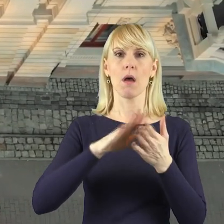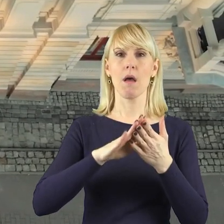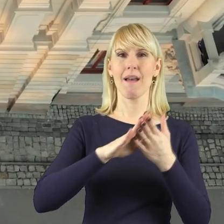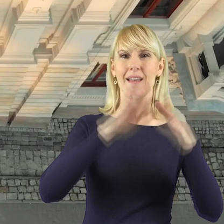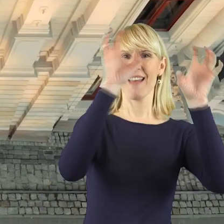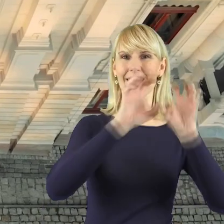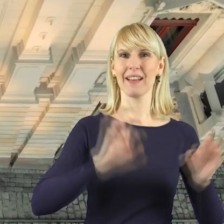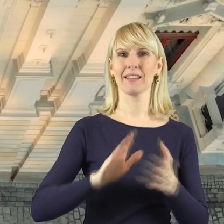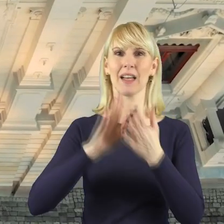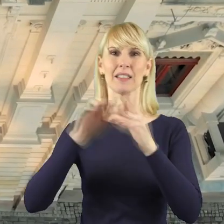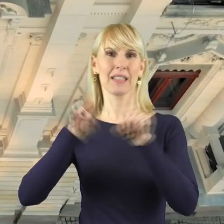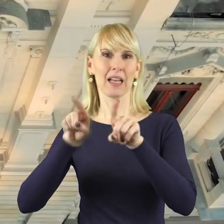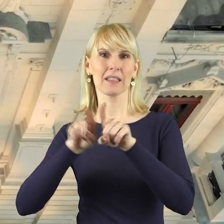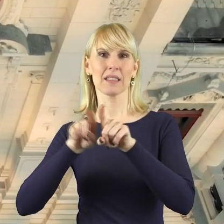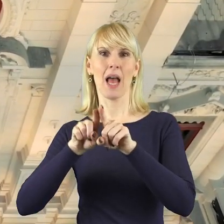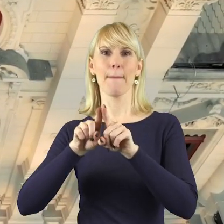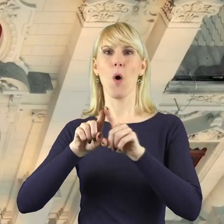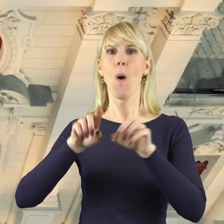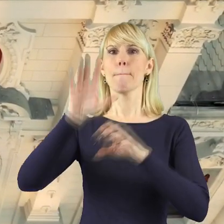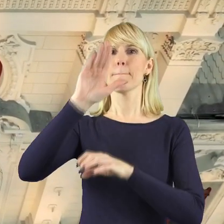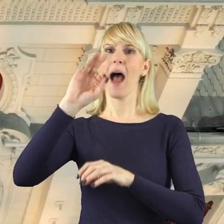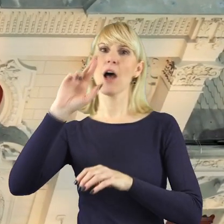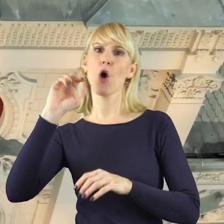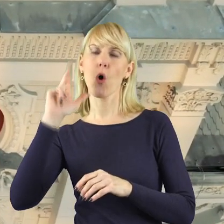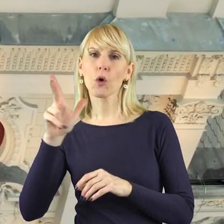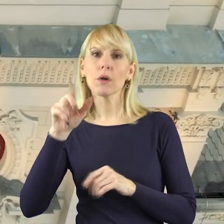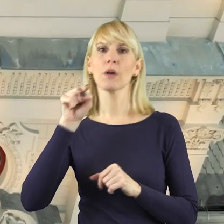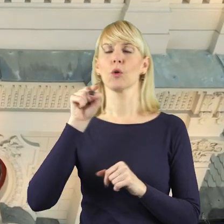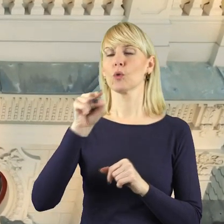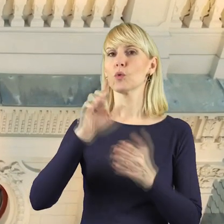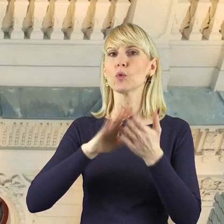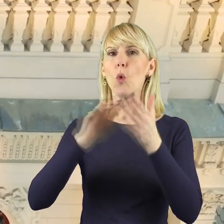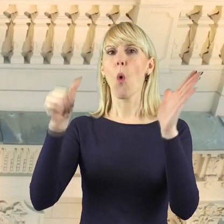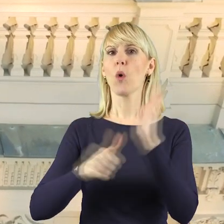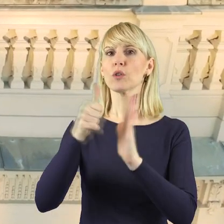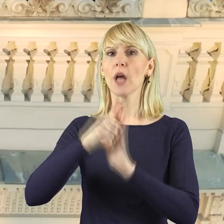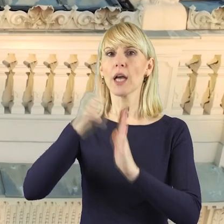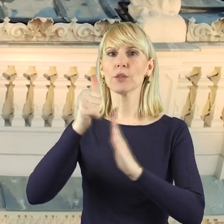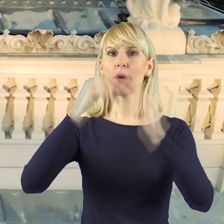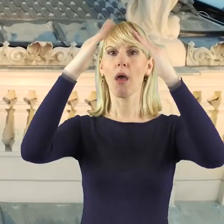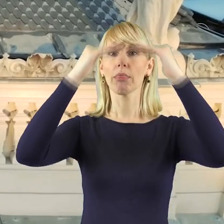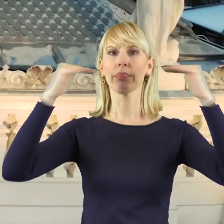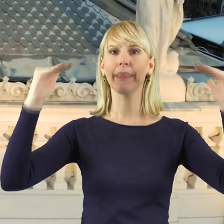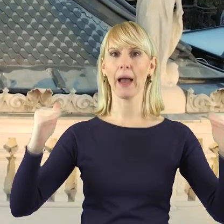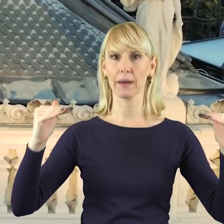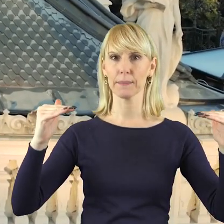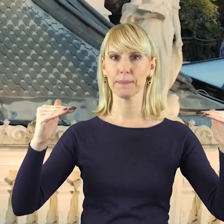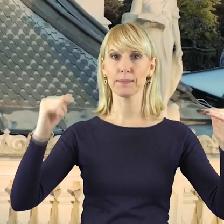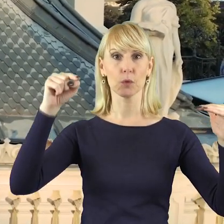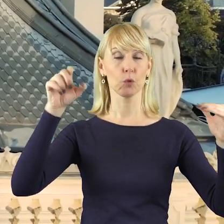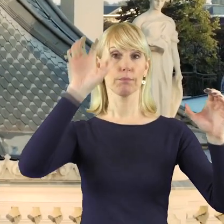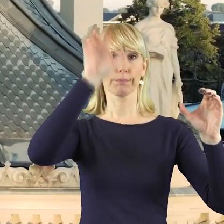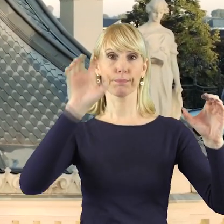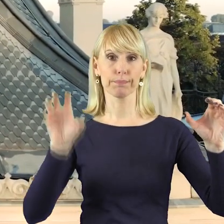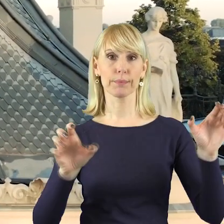i barokowych wzorców francuskich, z konwencji wyłamuje się dekoracja rzeźbiarska na dachu pałacu. Umieszczono tu